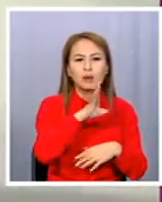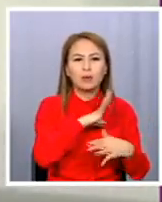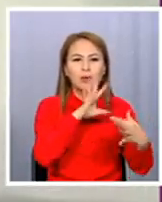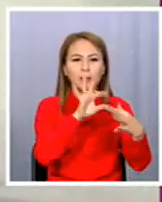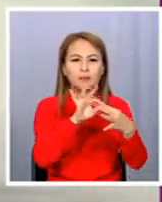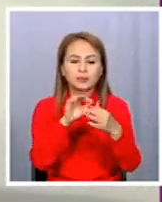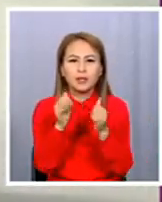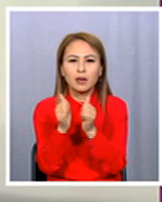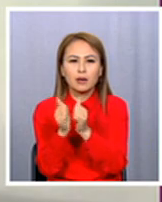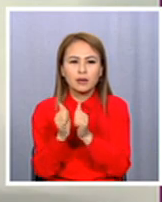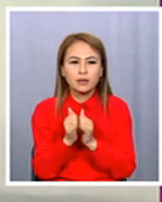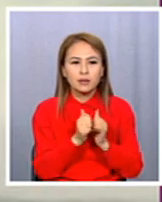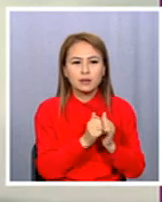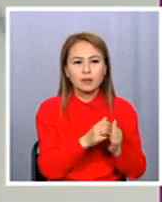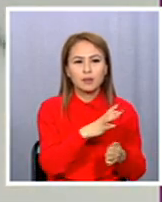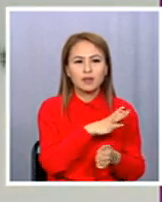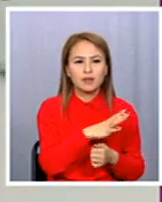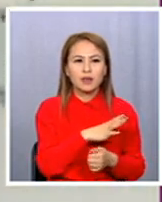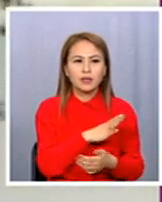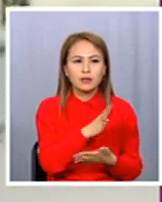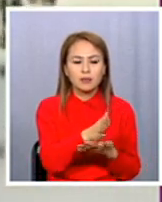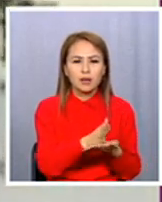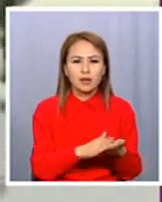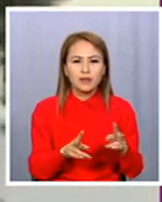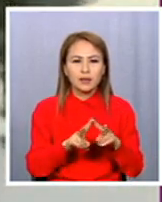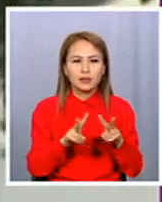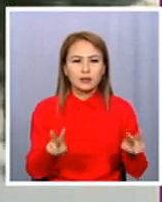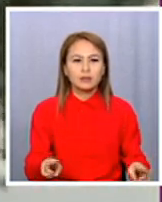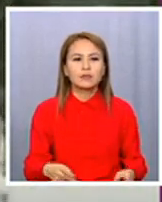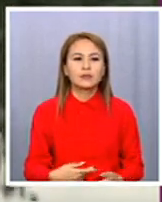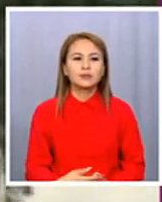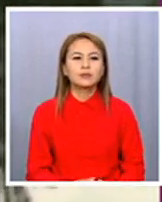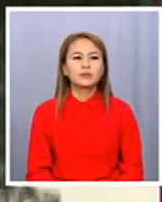орналасып, біртұтас көлдер жүйесін құрайды.